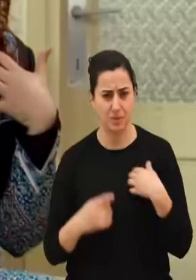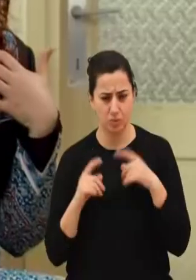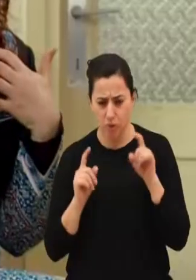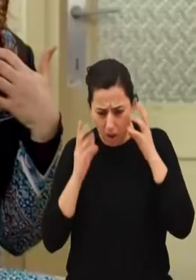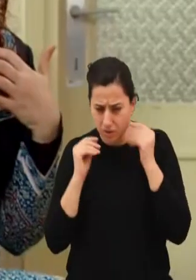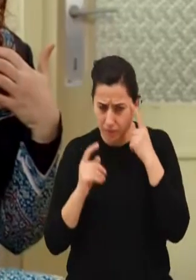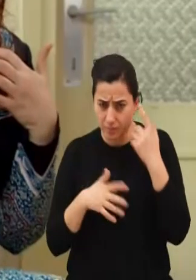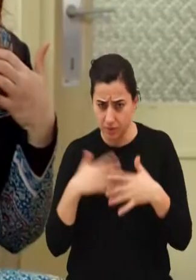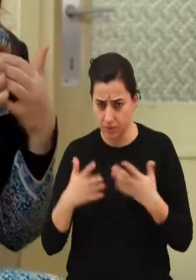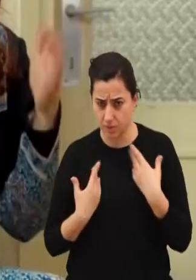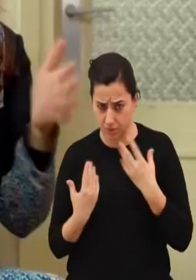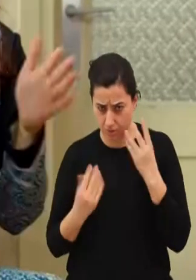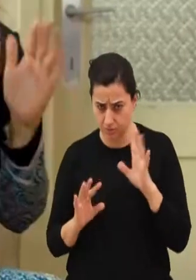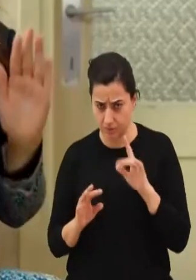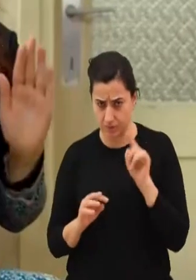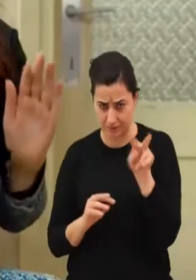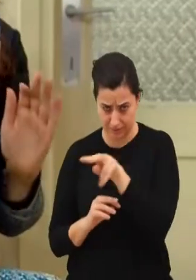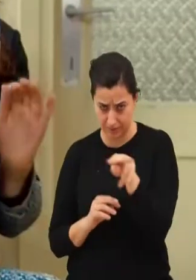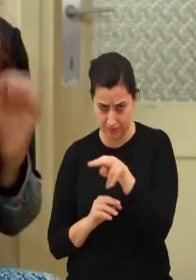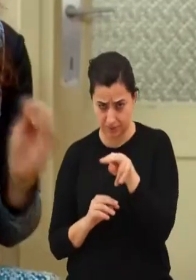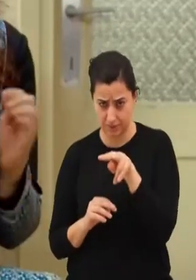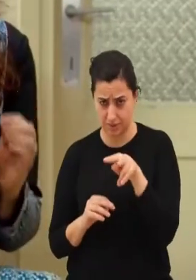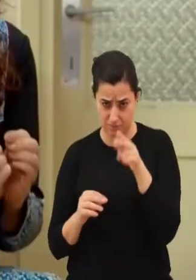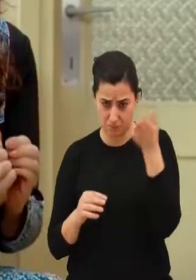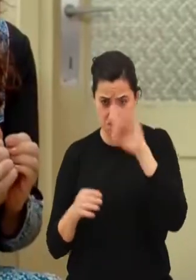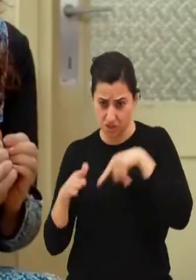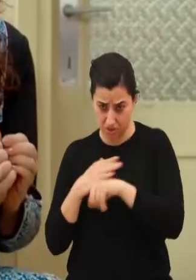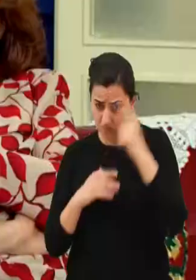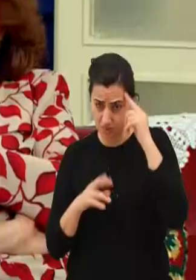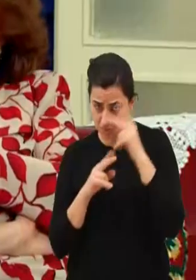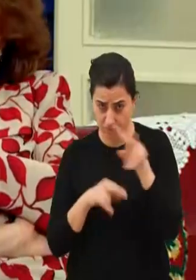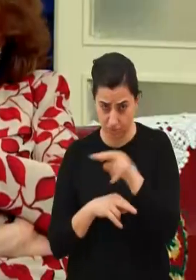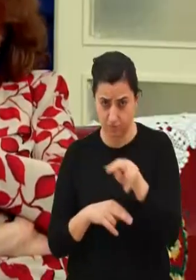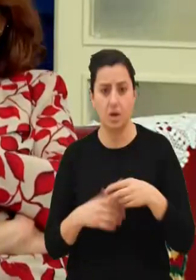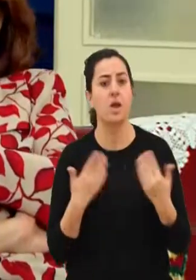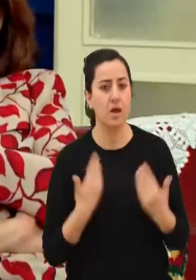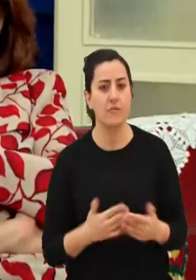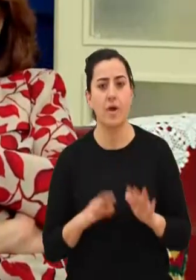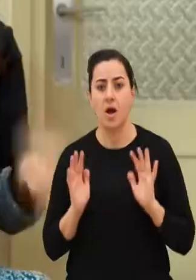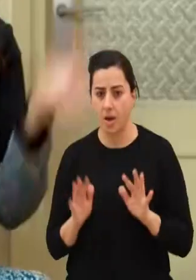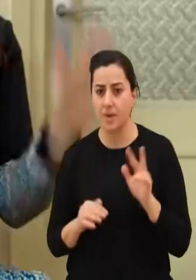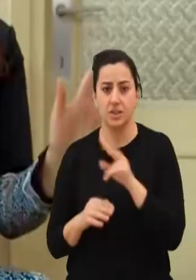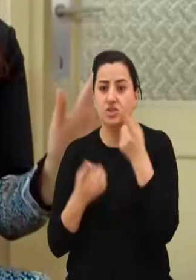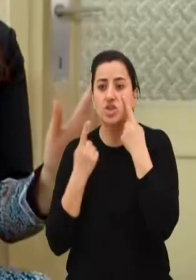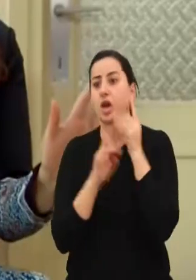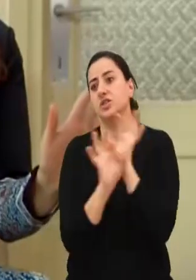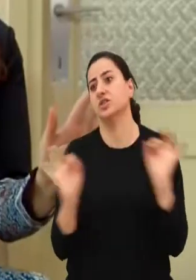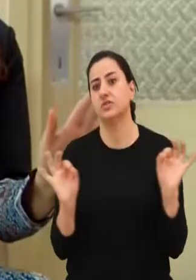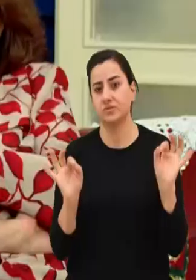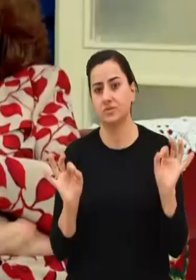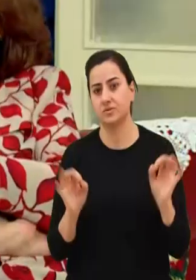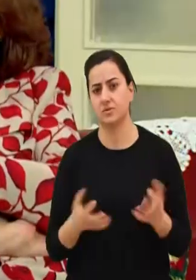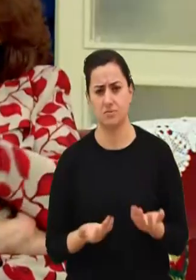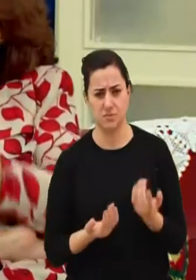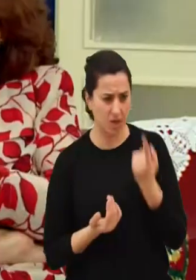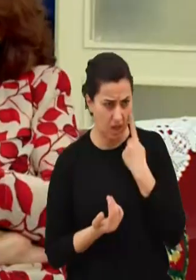yanlış mı anladım? Yani siz şimdi ikiniz de aldatıldığınızı mı düşünüyorsunuz? Evet. Ama elinizde delil falan yok, öyle mi?